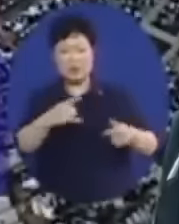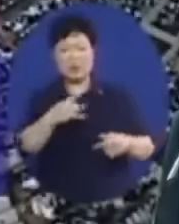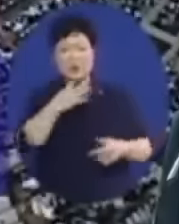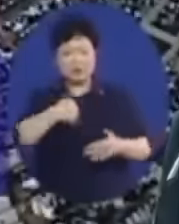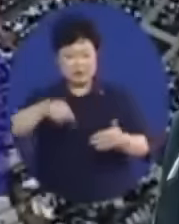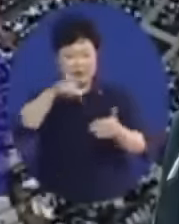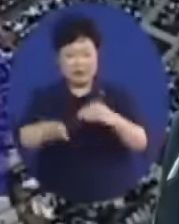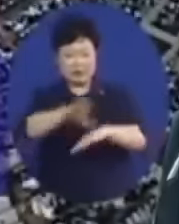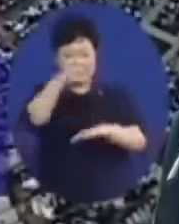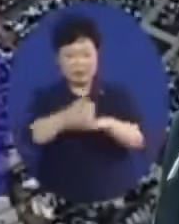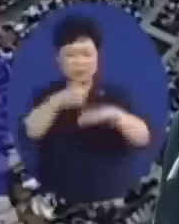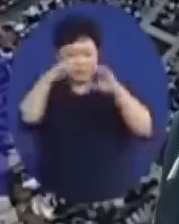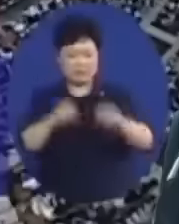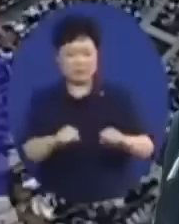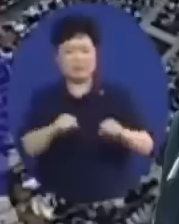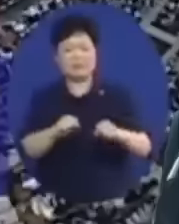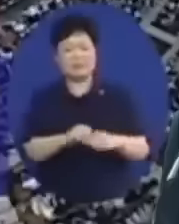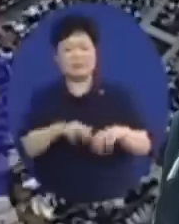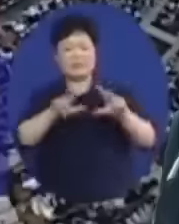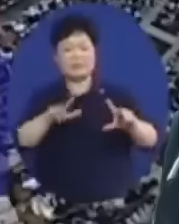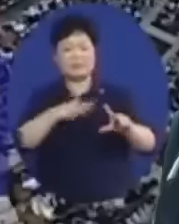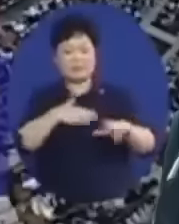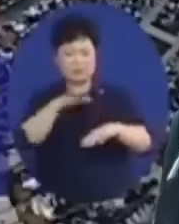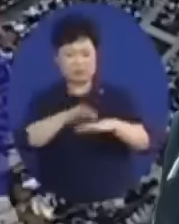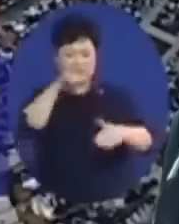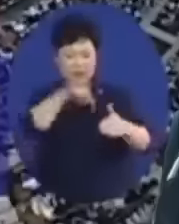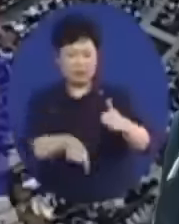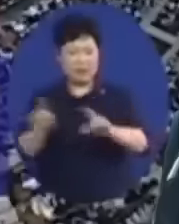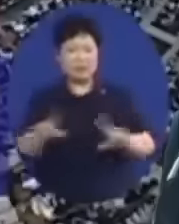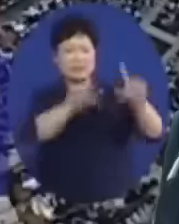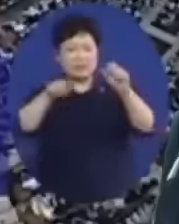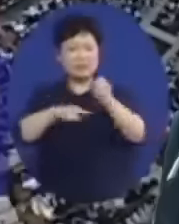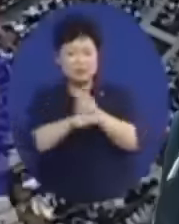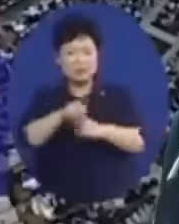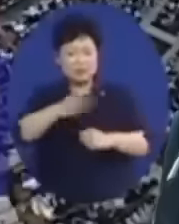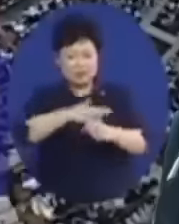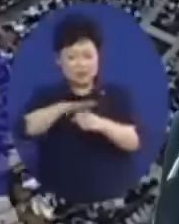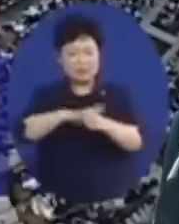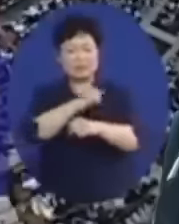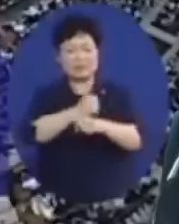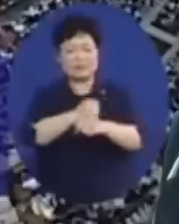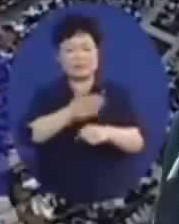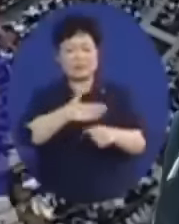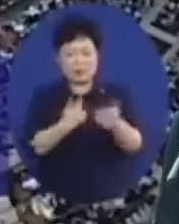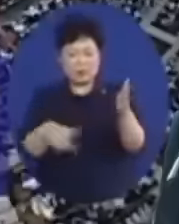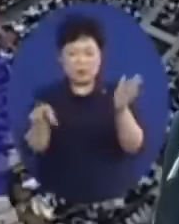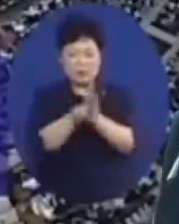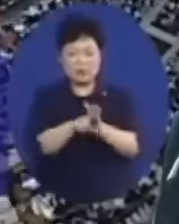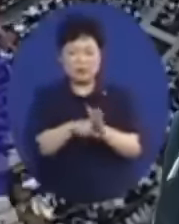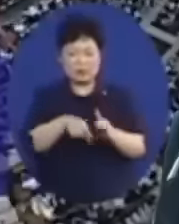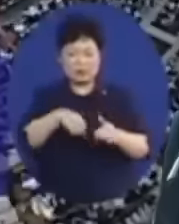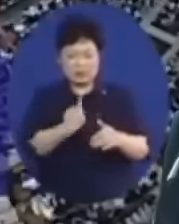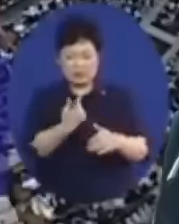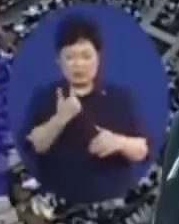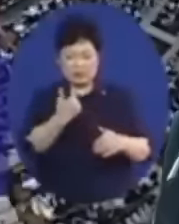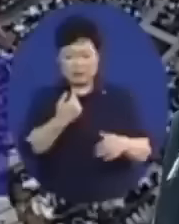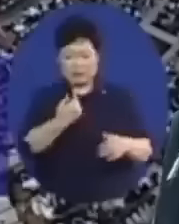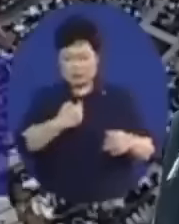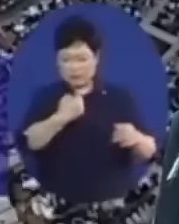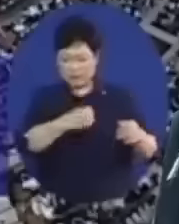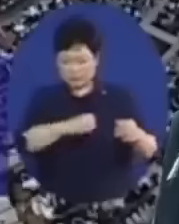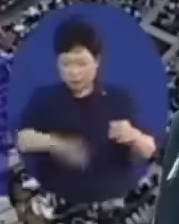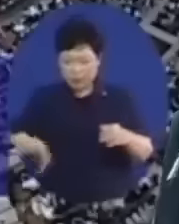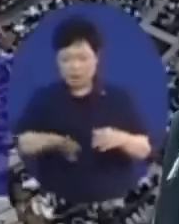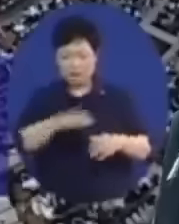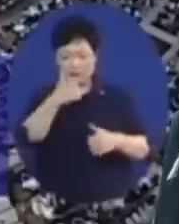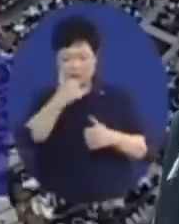내 안에 그리스도께서 사신 것이라. 이제 내가 육체 가운데 사는 것은 나를 사랑하사 나를 위하여 자기 자신을 버리신 하나님의 아들을